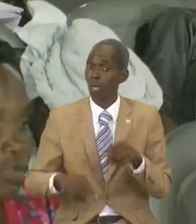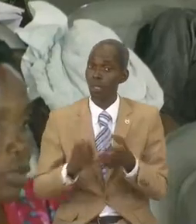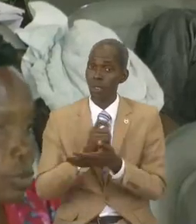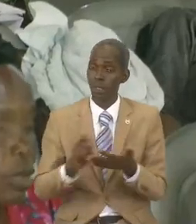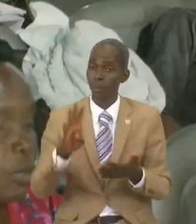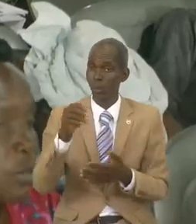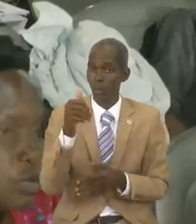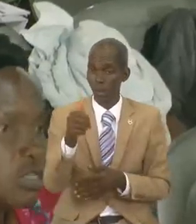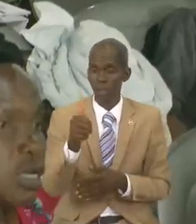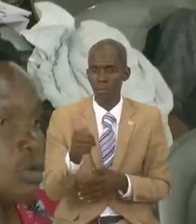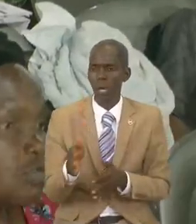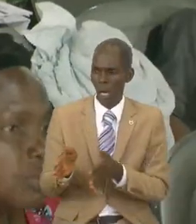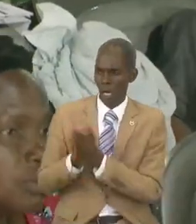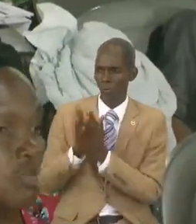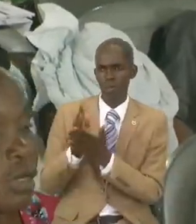mains